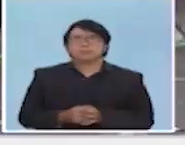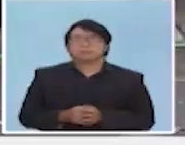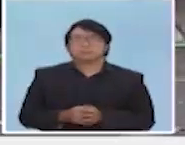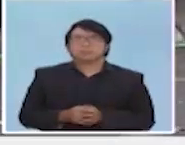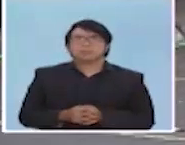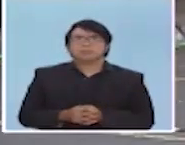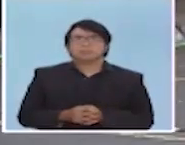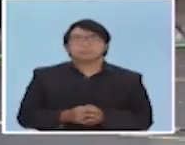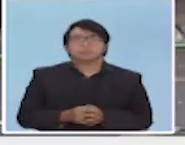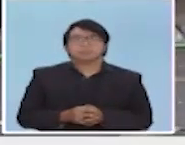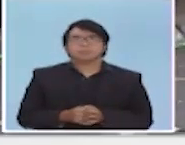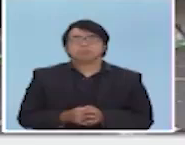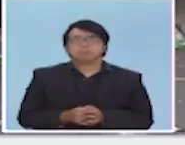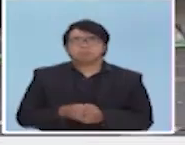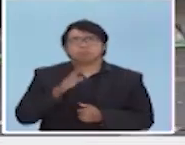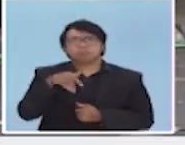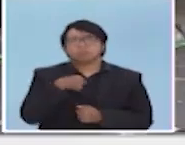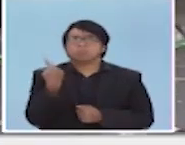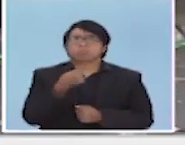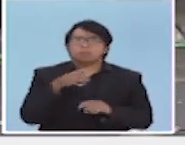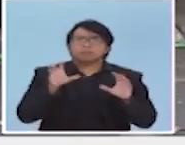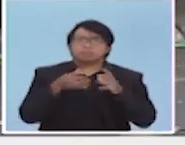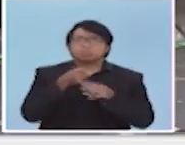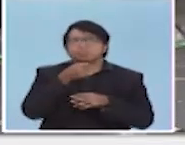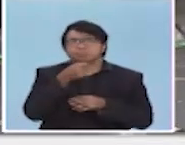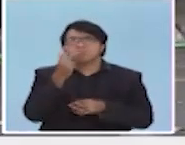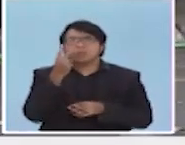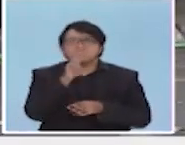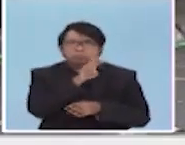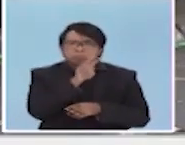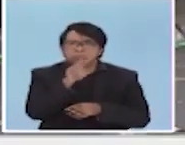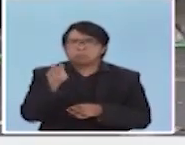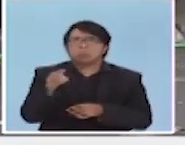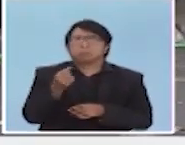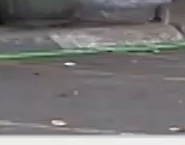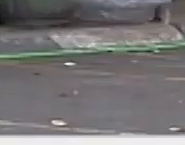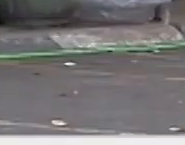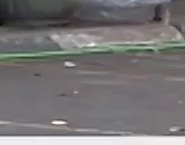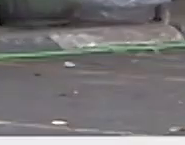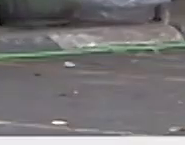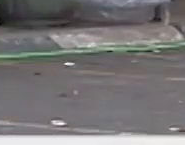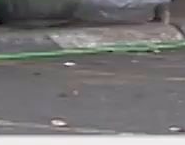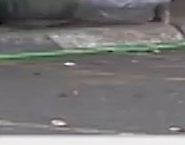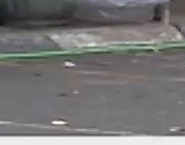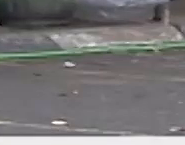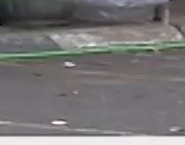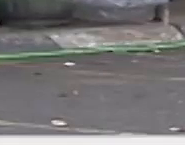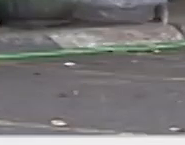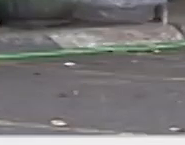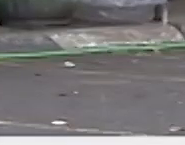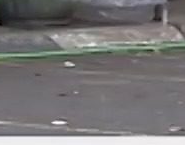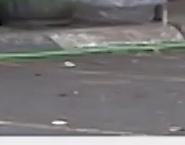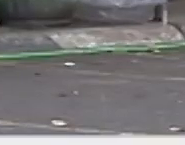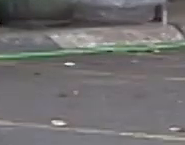Danish, kami lihat kondisi di Pasar Rawasari saat ini tampak sepi, tidak ada aktivitas jual beli yang berlangsung, tapi penjagaan terus dilakukan,